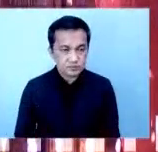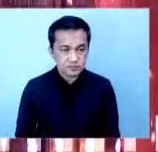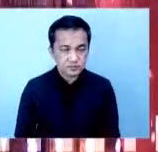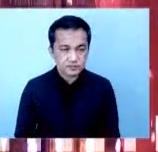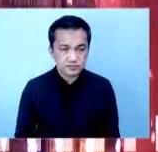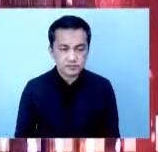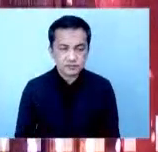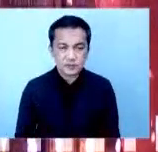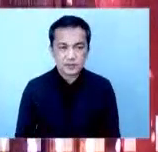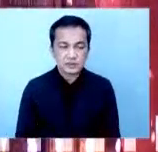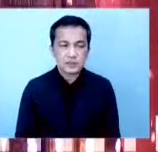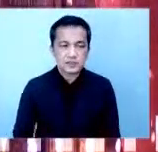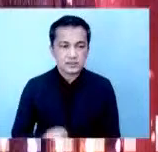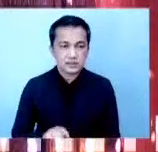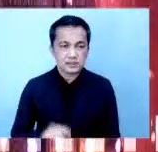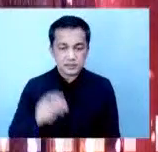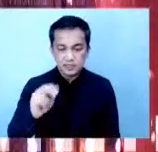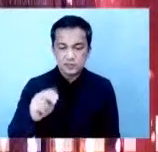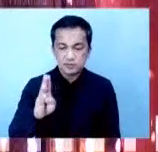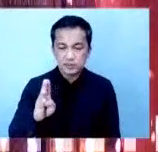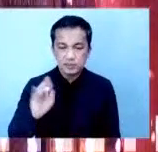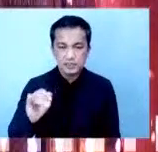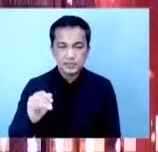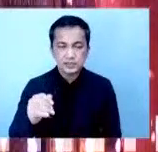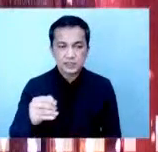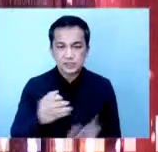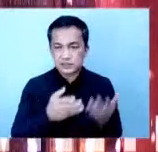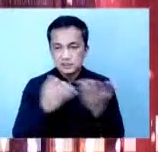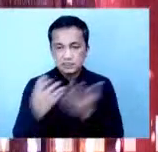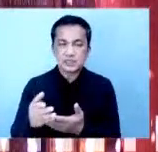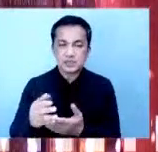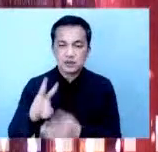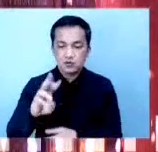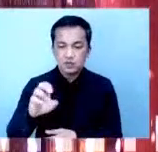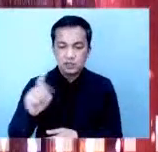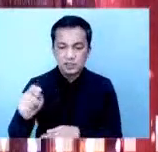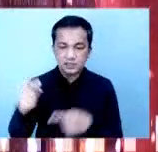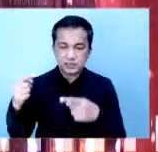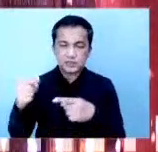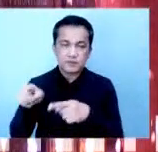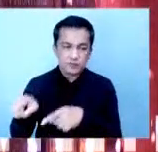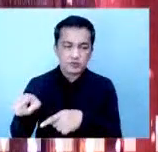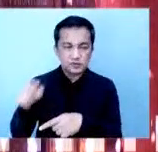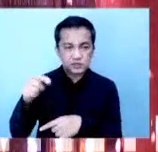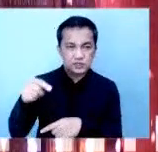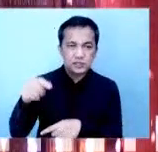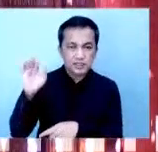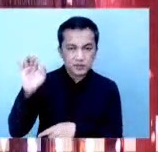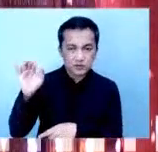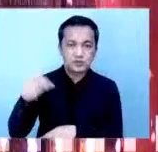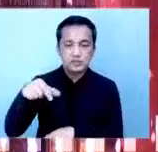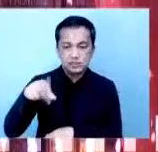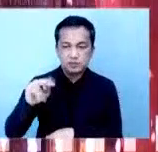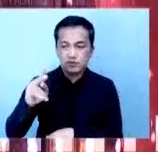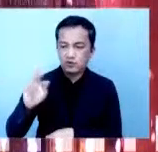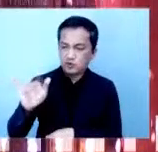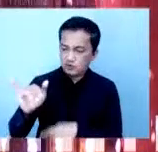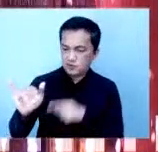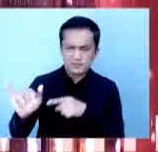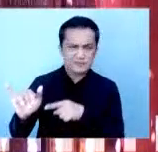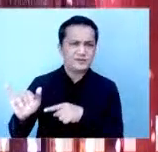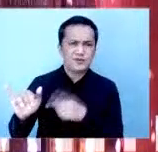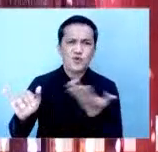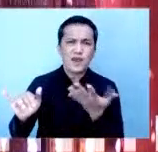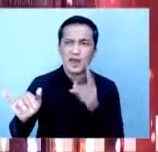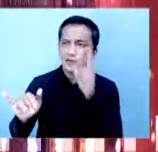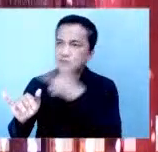Dinala na ng mga tauhan ng NBI sa Davao City ang arrest warrant laban kay Pastor Apollo Quiboloy, pero ni anino ng pastor